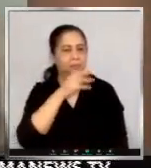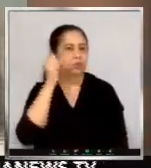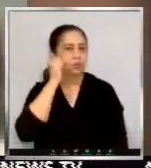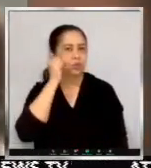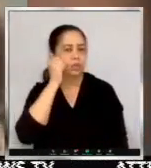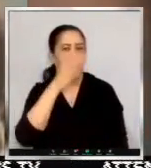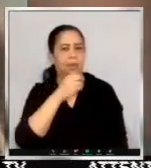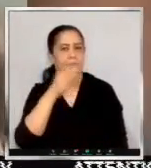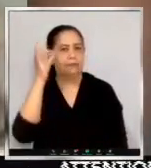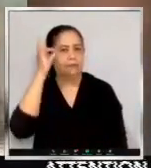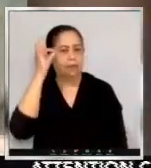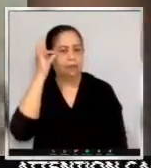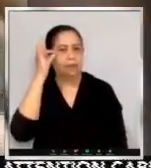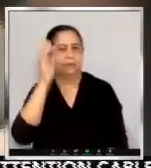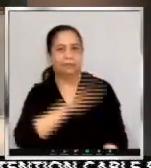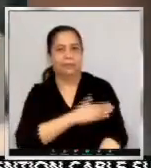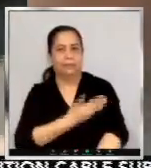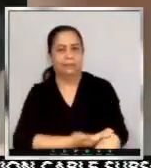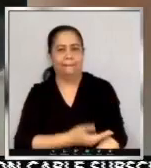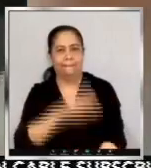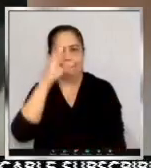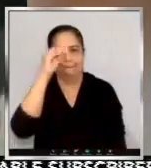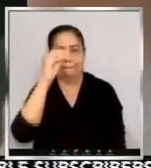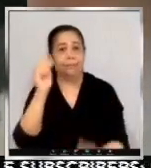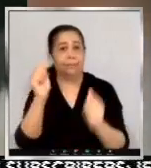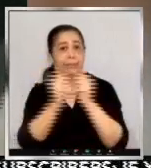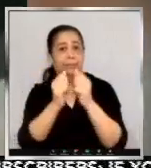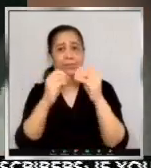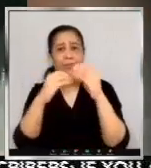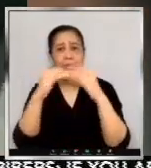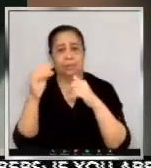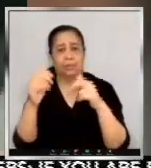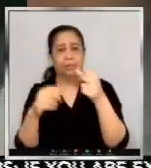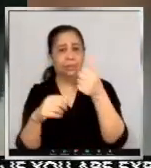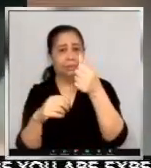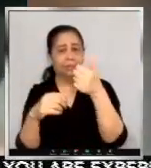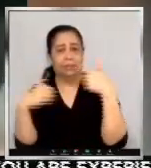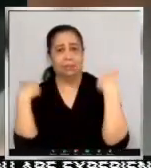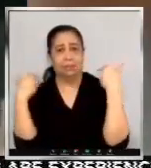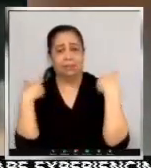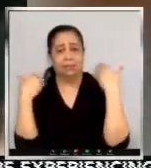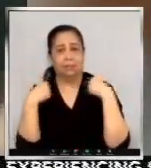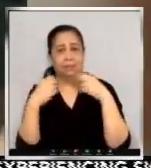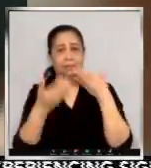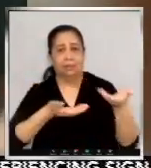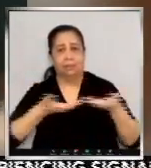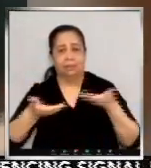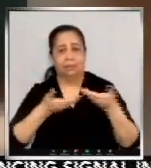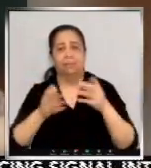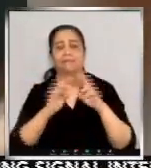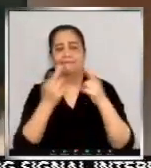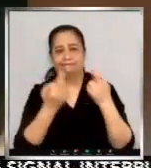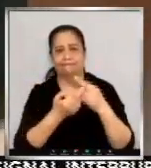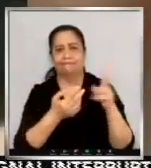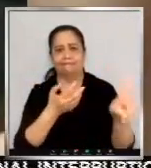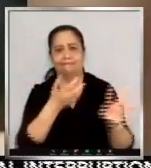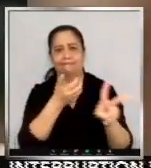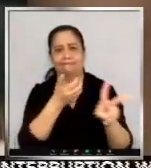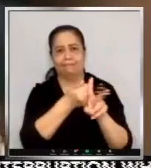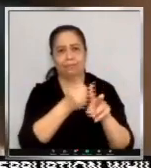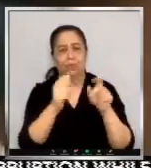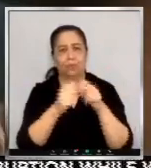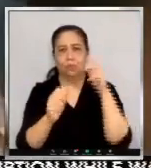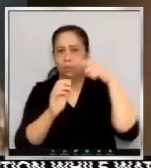Gregorio. Kasama sa maigit 10 menor de edad na sumailalim sa intervention ang mga kaanak ng mga biktima na kumukuha ng video ng